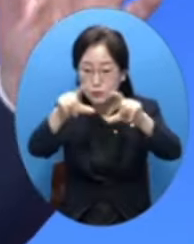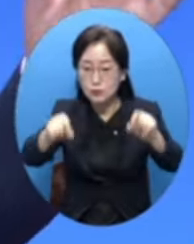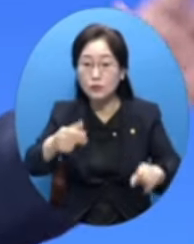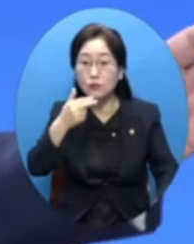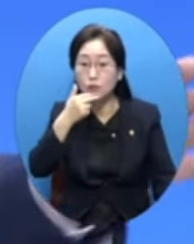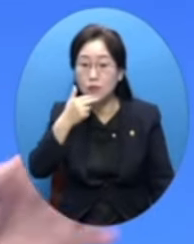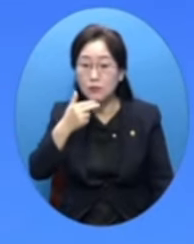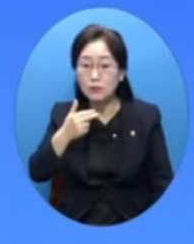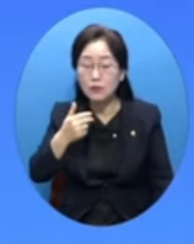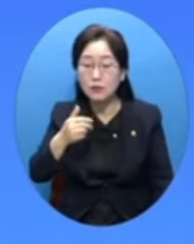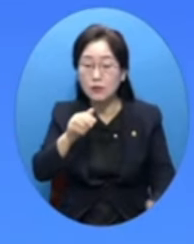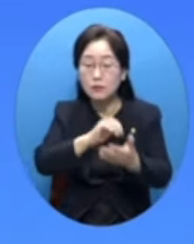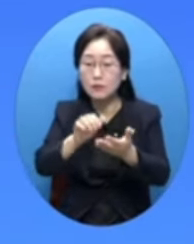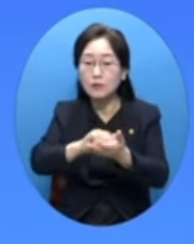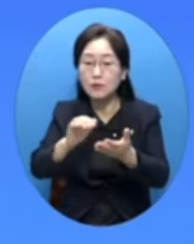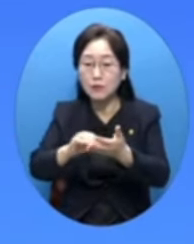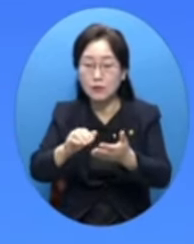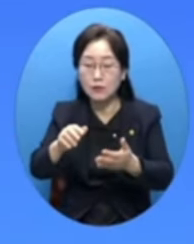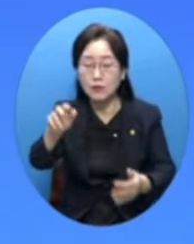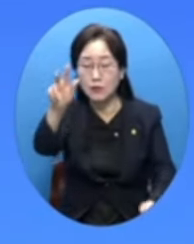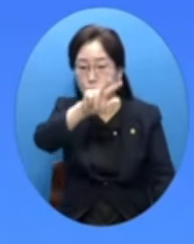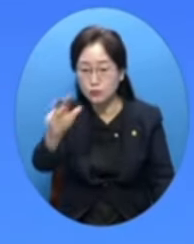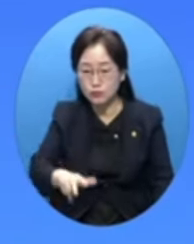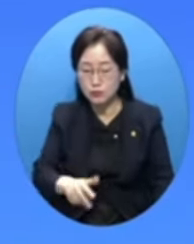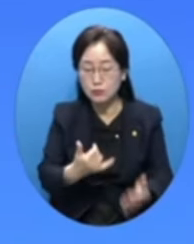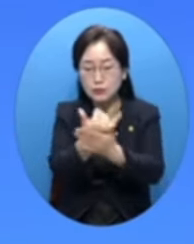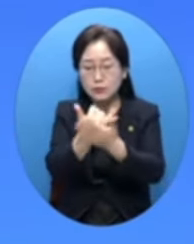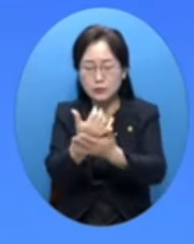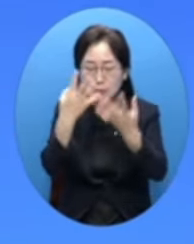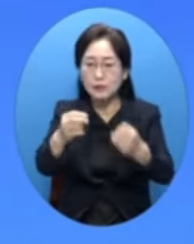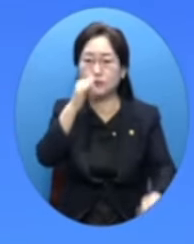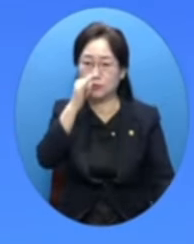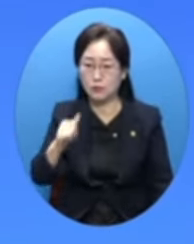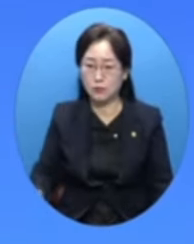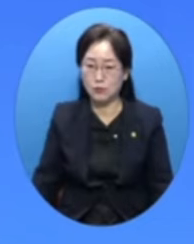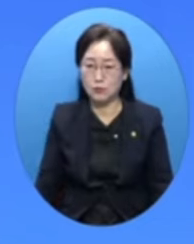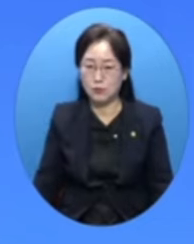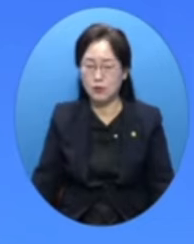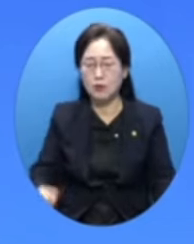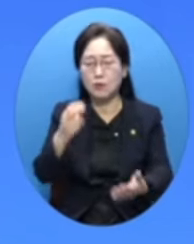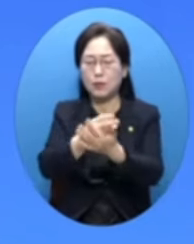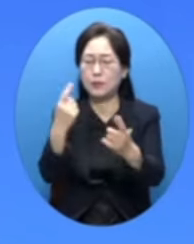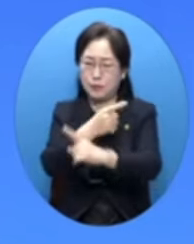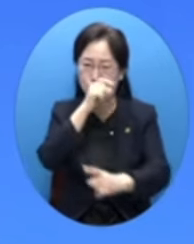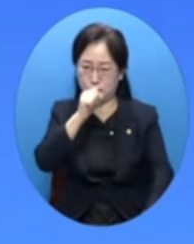전국 아동보호시설에 있습니다 빨리 법을 바꾸든지 해서 이 아이들에게